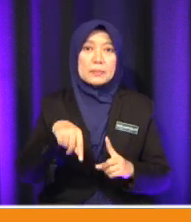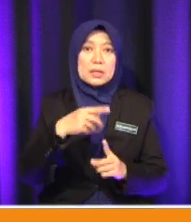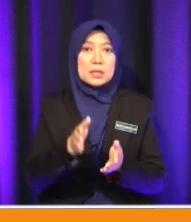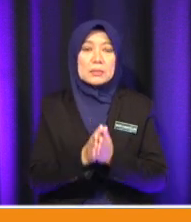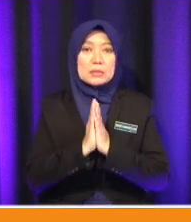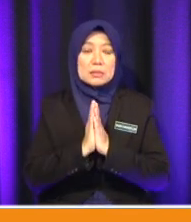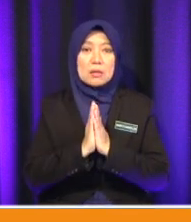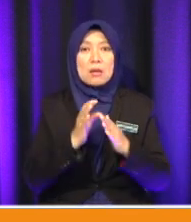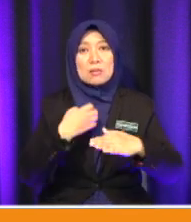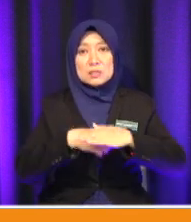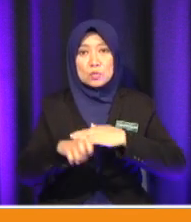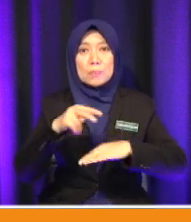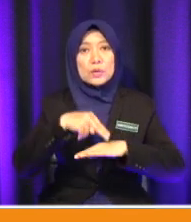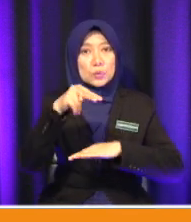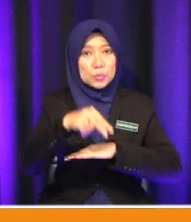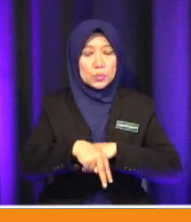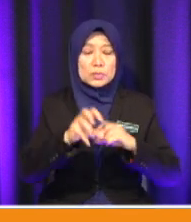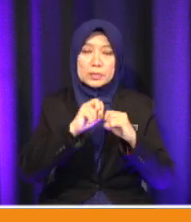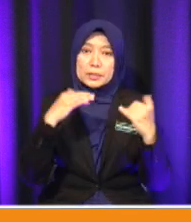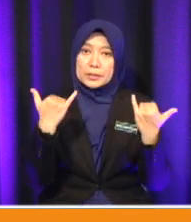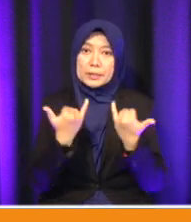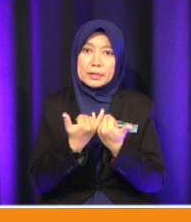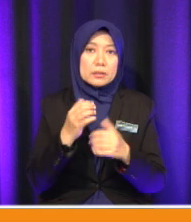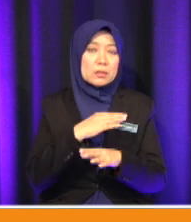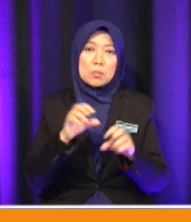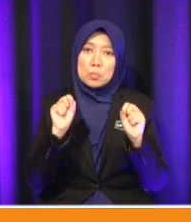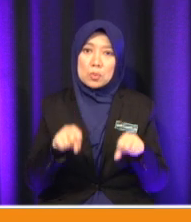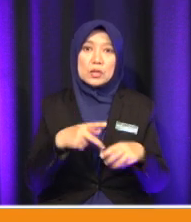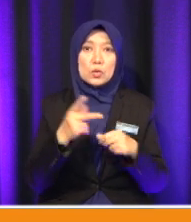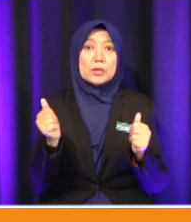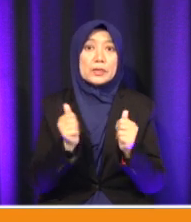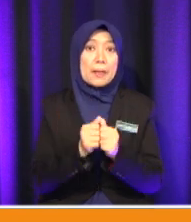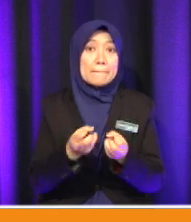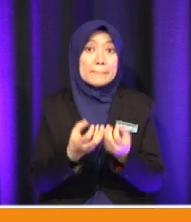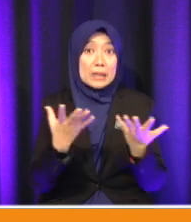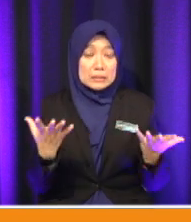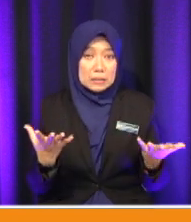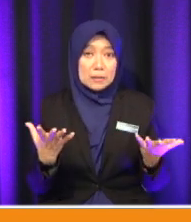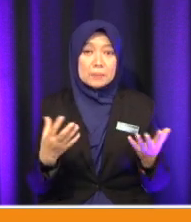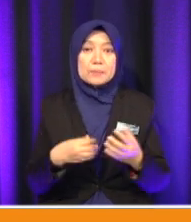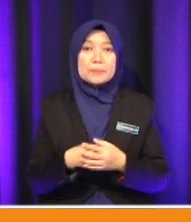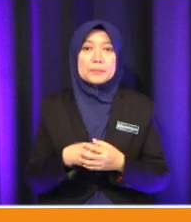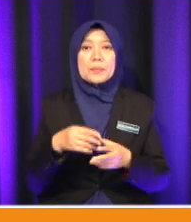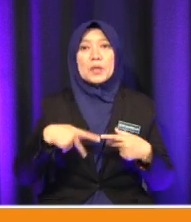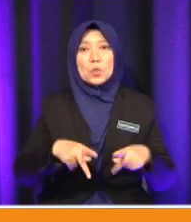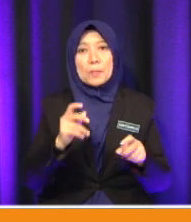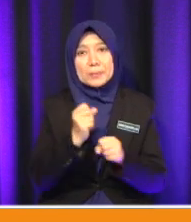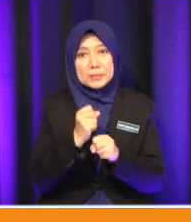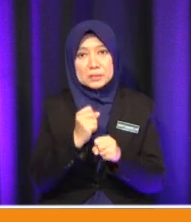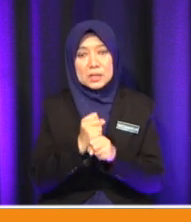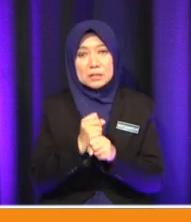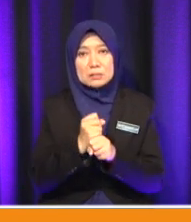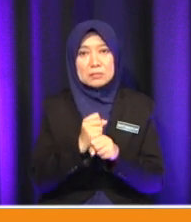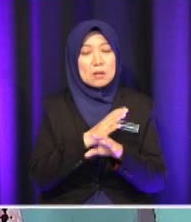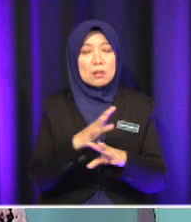ekspor menurun Firma tak boleh mengeluarkan barang dengan banyak dan akhirnya peluang pekerjaan juga tidak